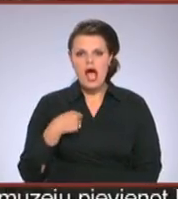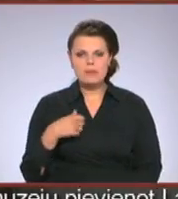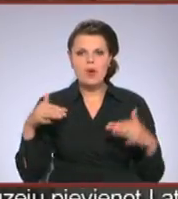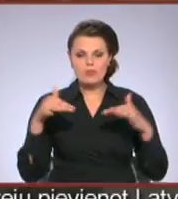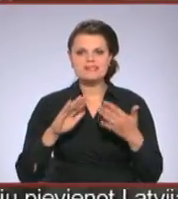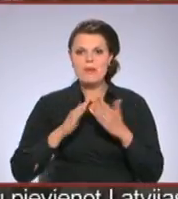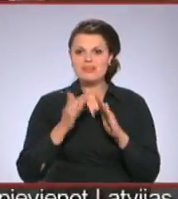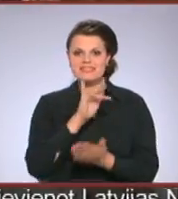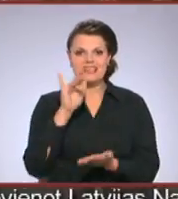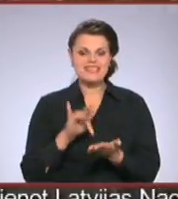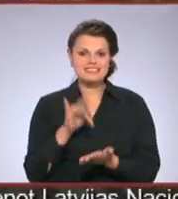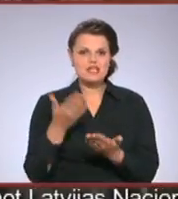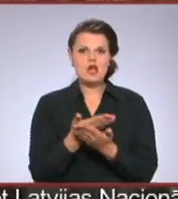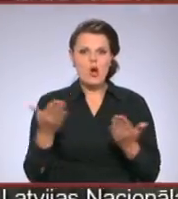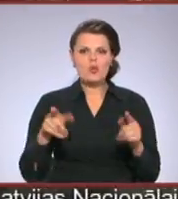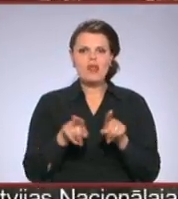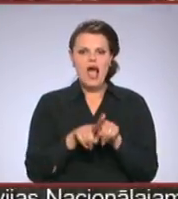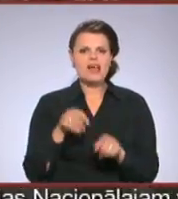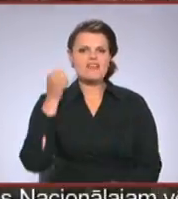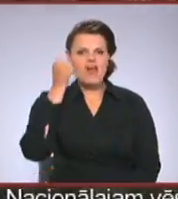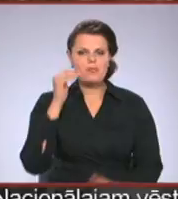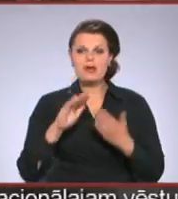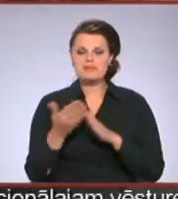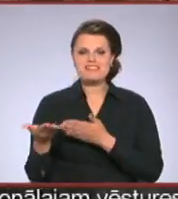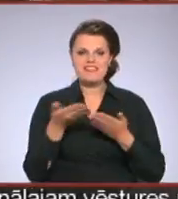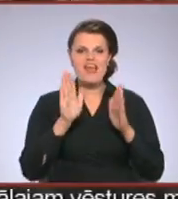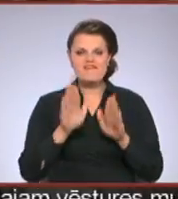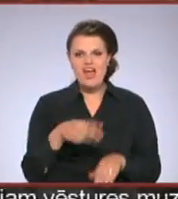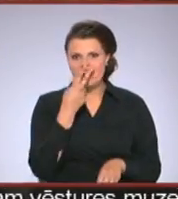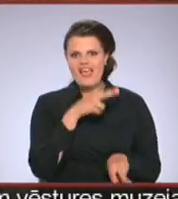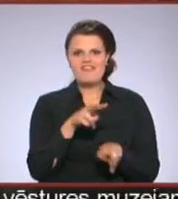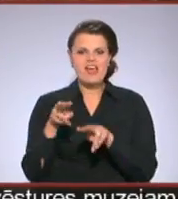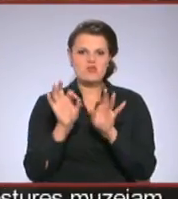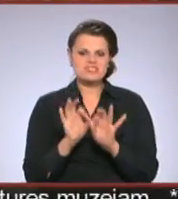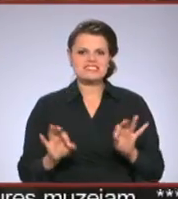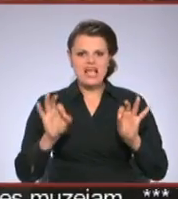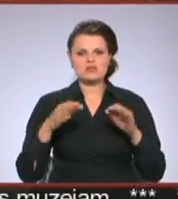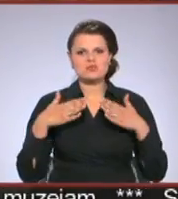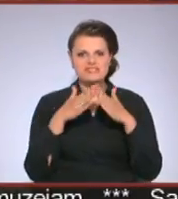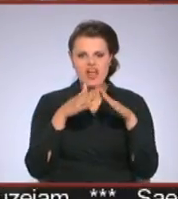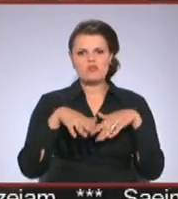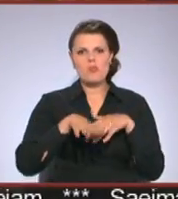centrā, kur tad arī valmierieši un pilsētas viesi varēja vērot svinīgo parādi.